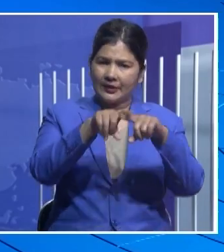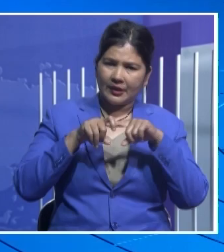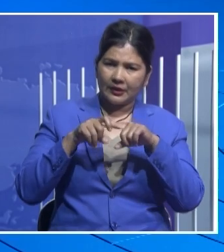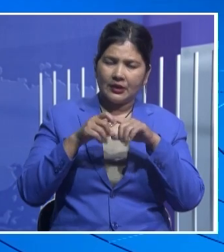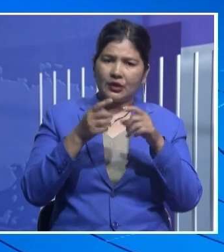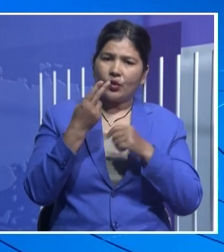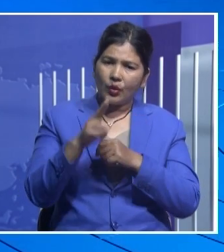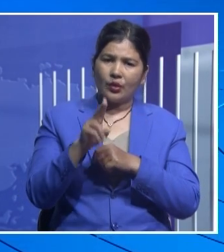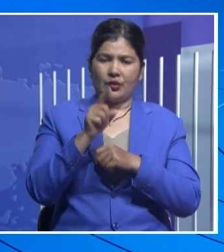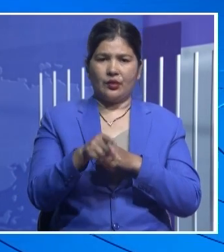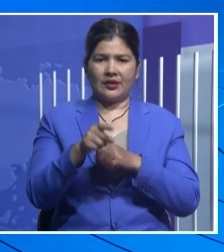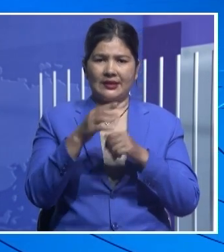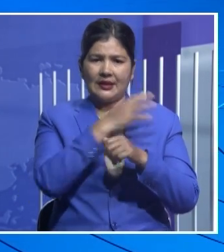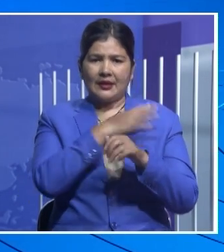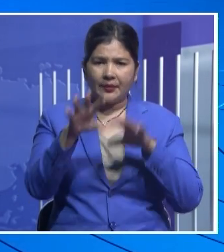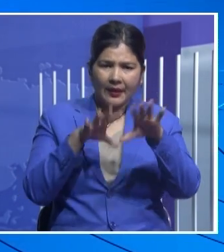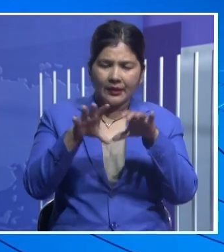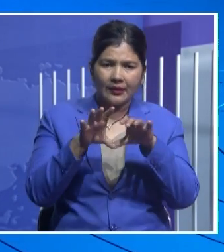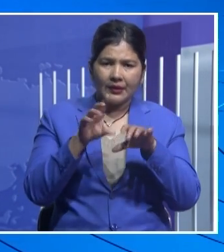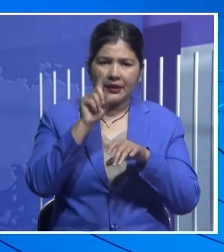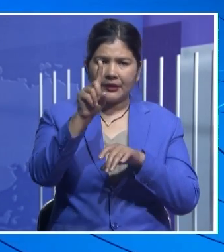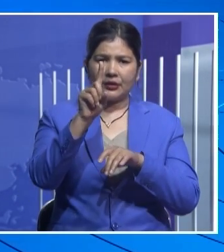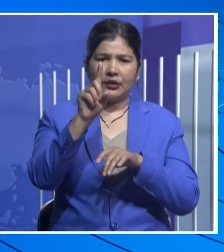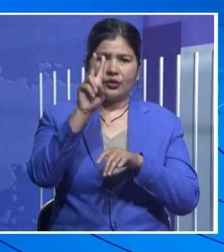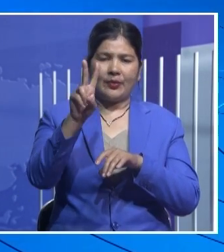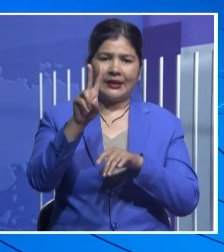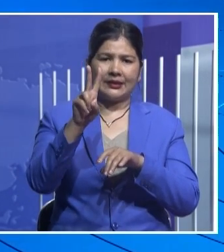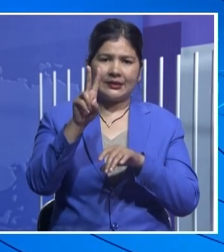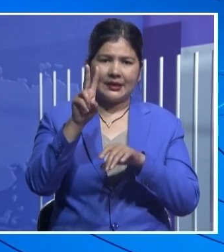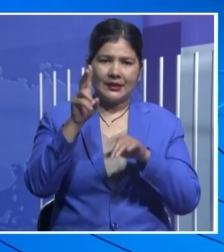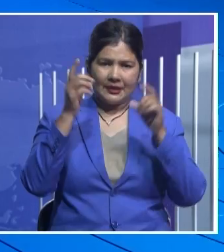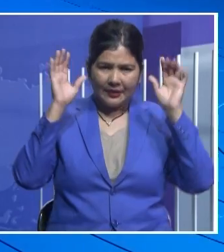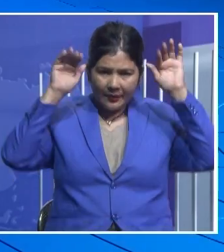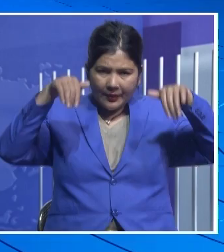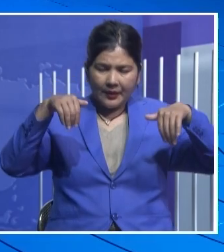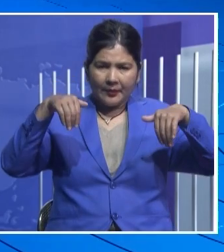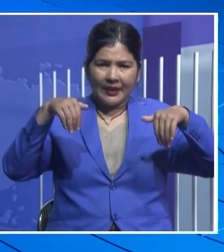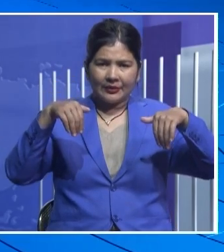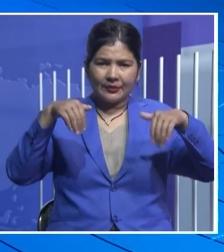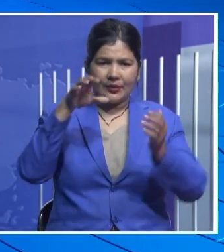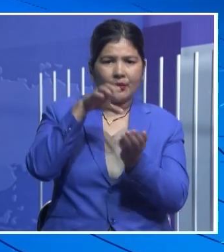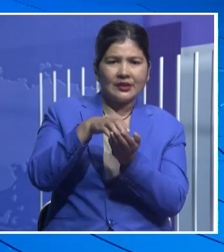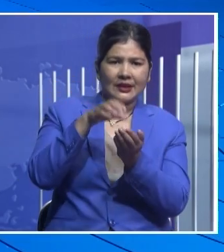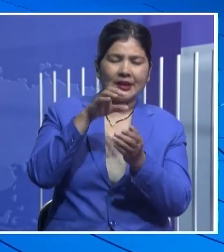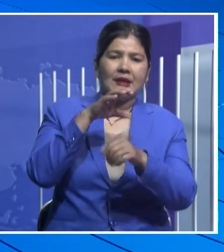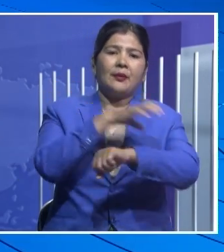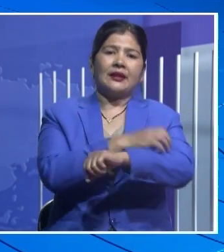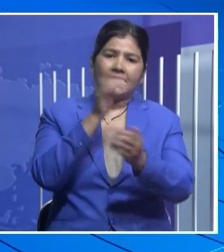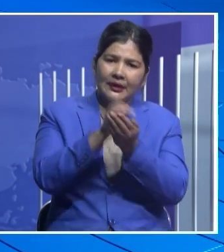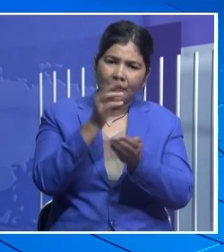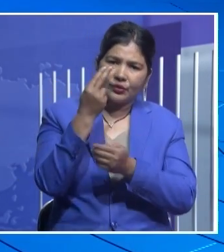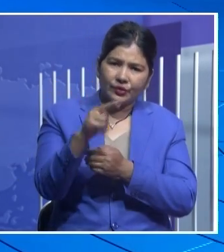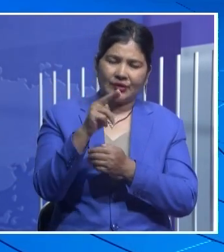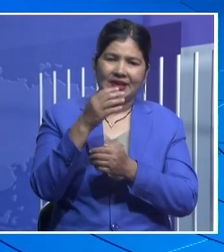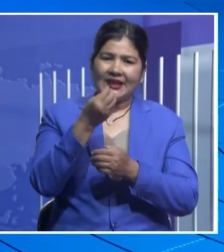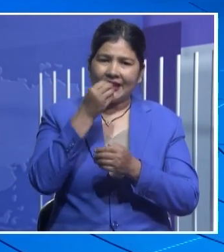उक्त स्थानमा बाघको आहाराका लागि विगत 12 दिनदेखि पाडो बाँधेर राखिएको थियो। पाडोलाई खान आएको बाघलाई राष्ट्रिय प्रकृति